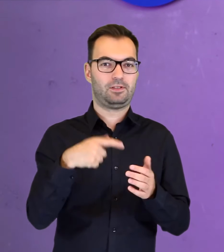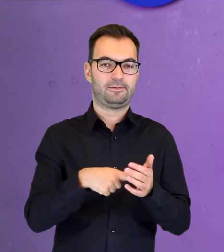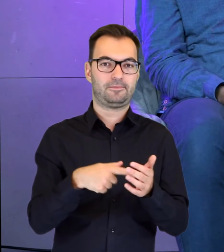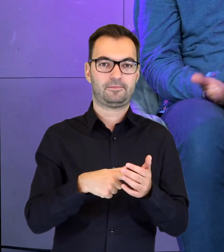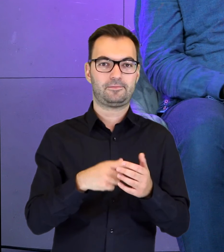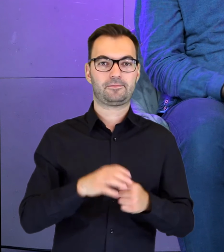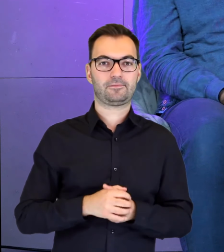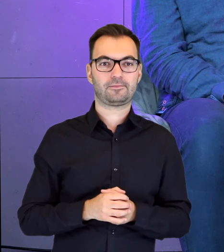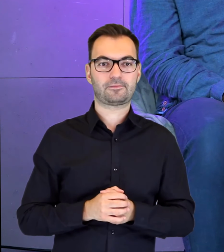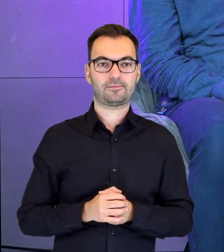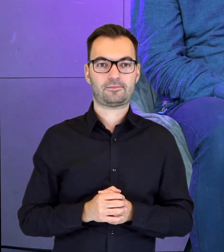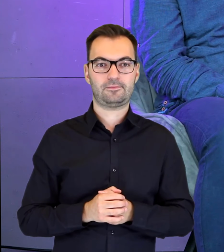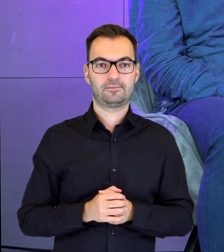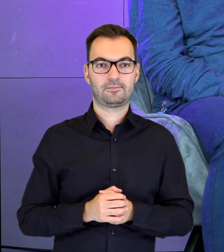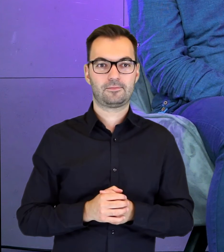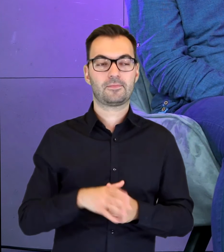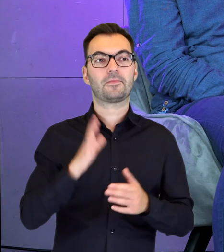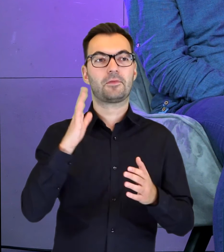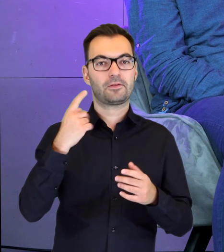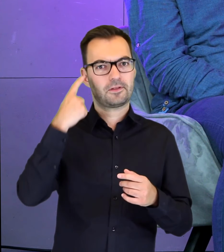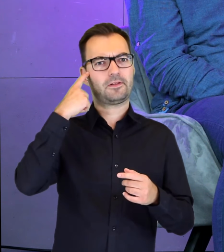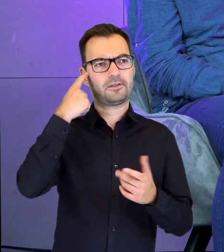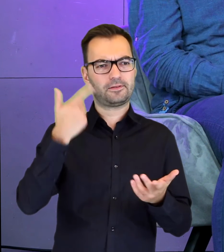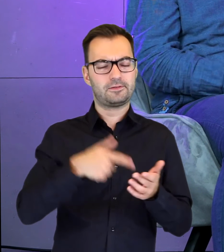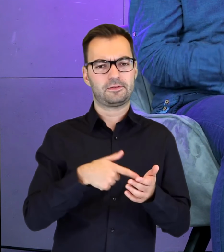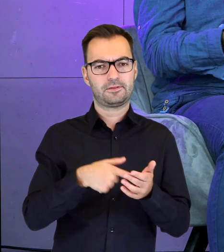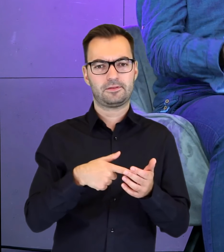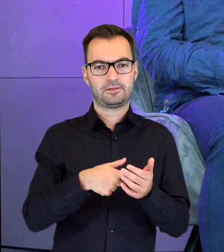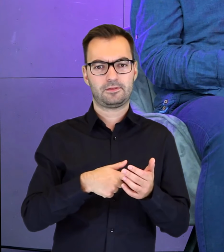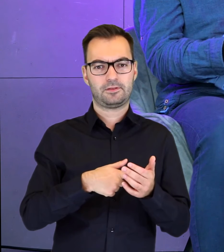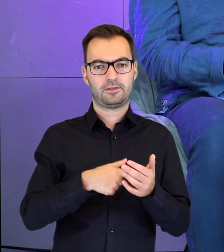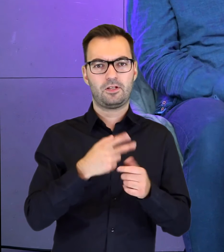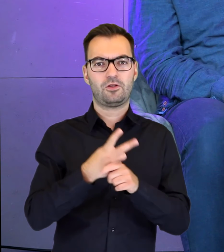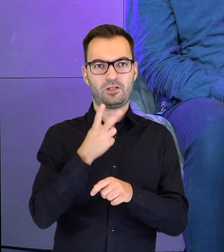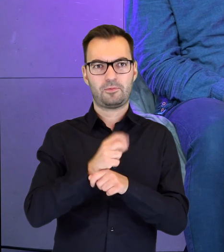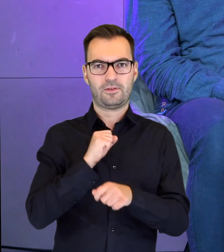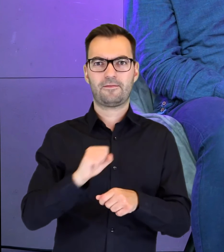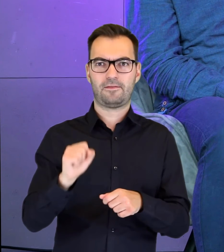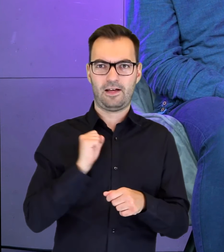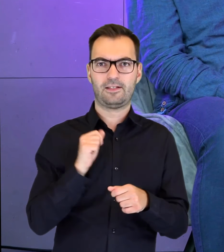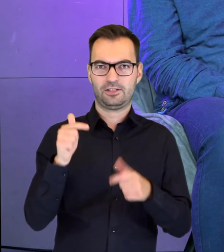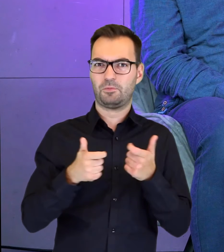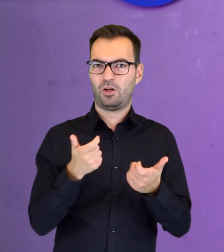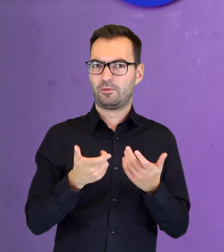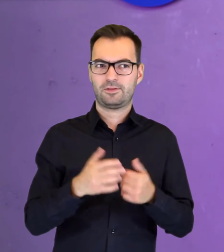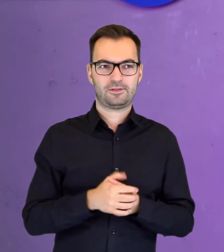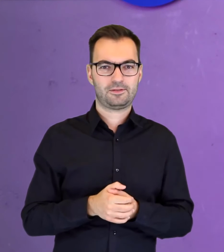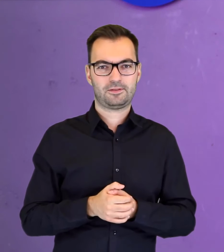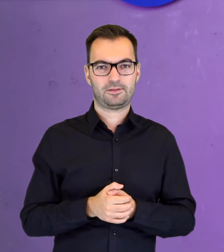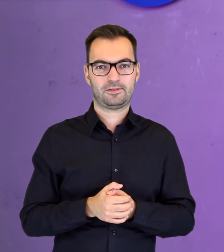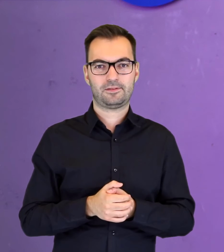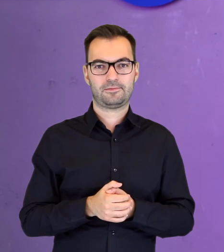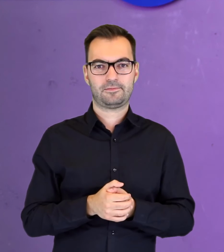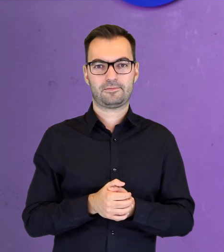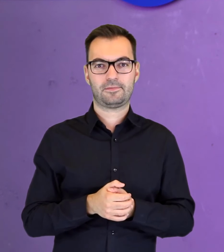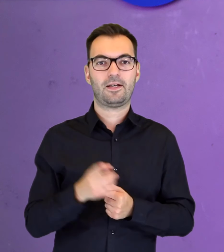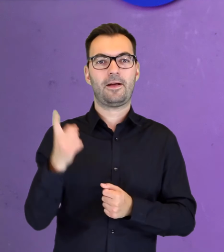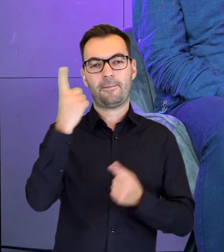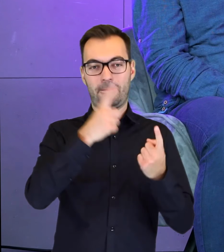ale ja nie potrafię korzystać z tego i narodziła się ta perspektywa a to dostaniesz jest